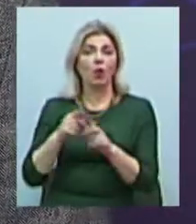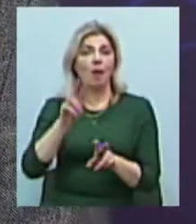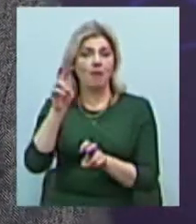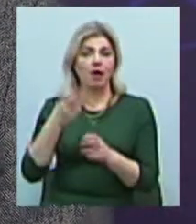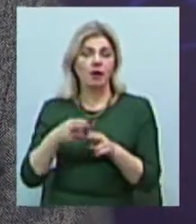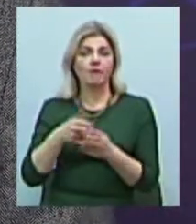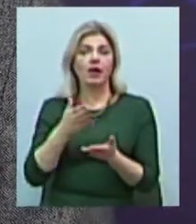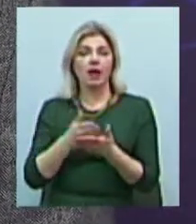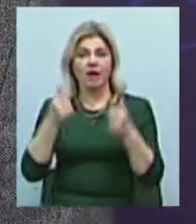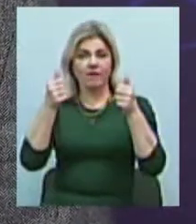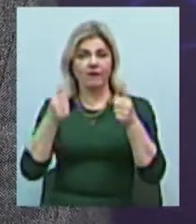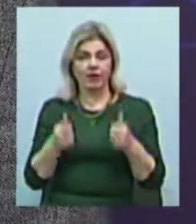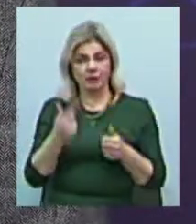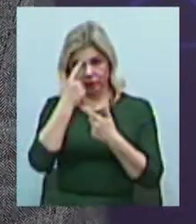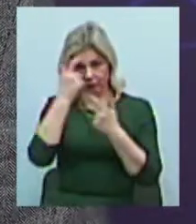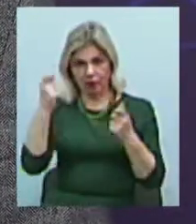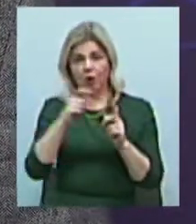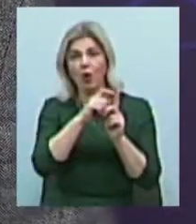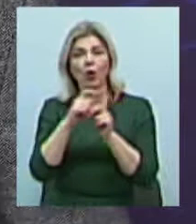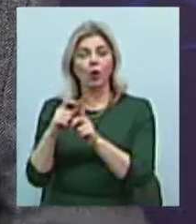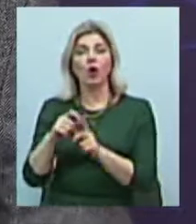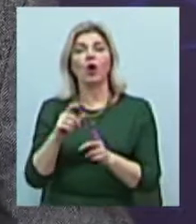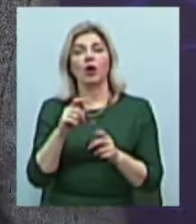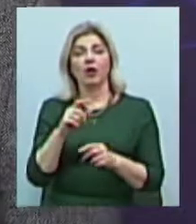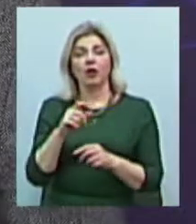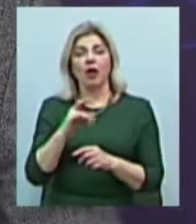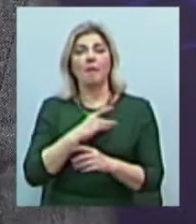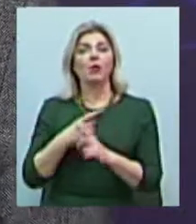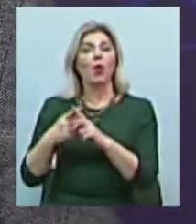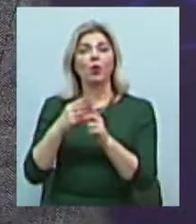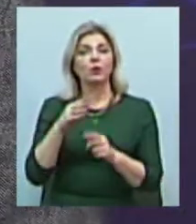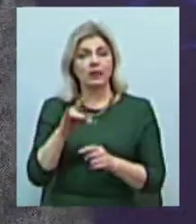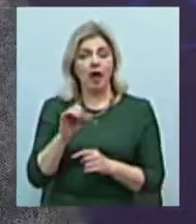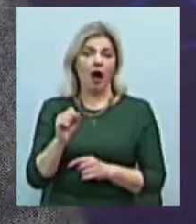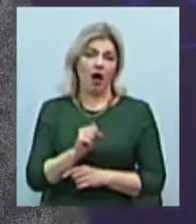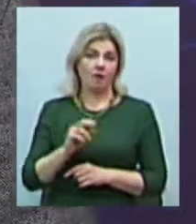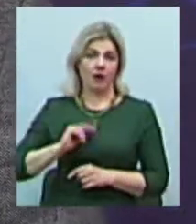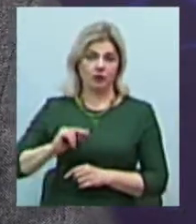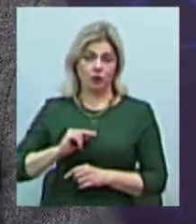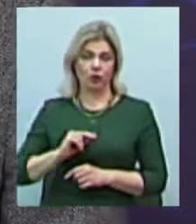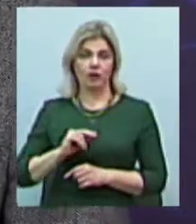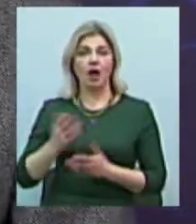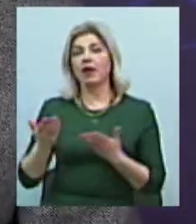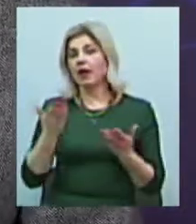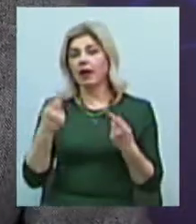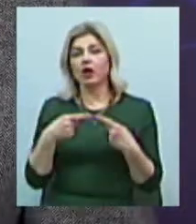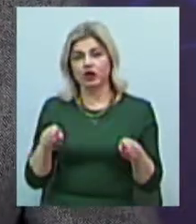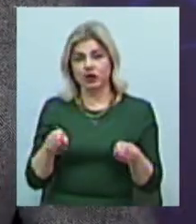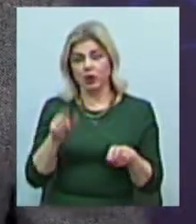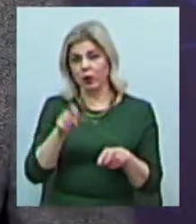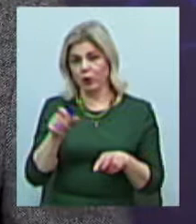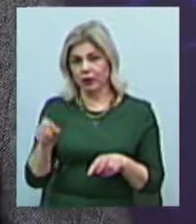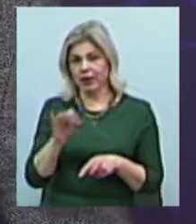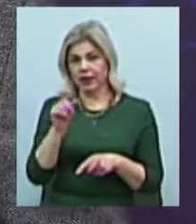має вивіску, там, логін, слоган там, «Білоруси», а працюють якісь інші люди